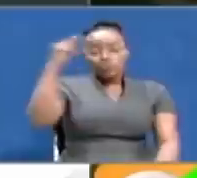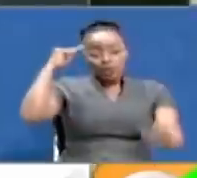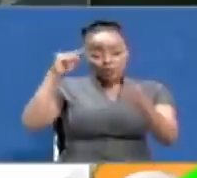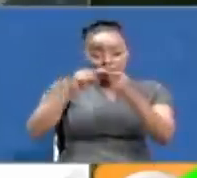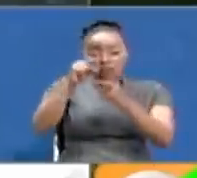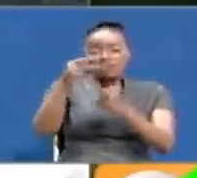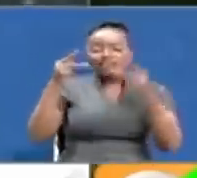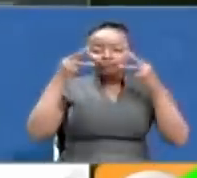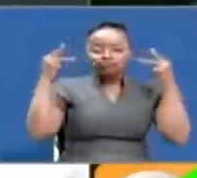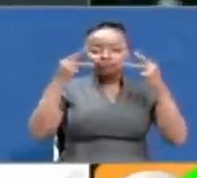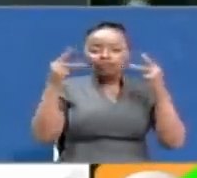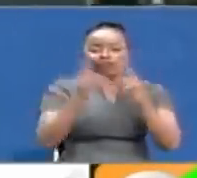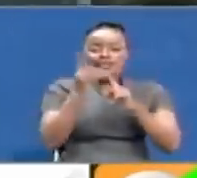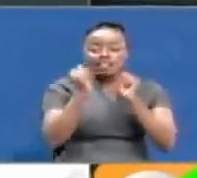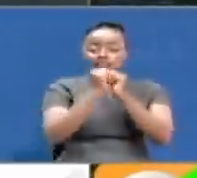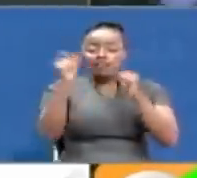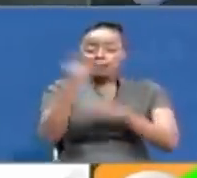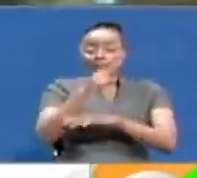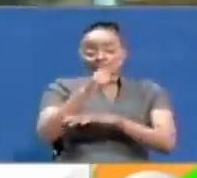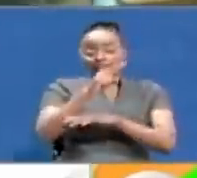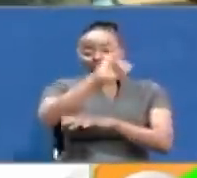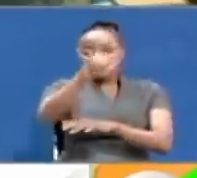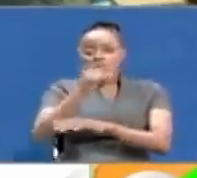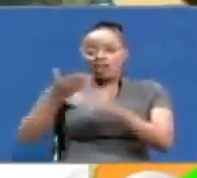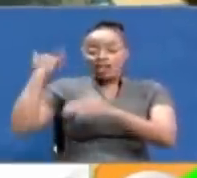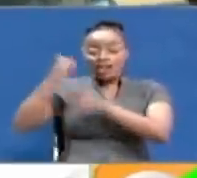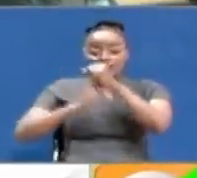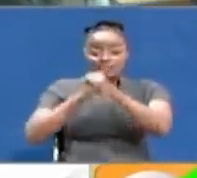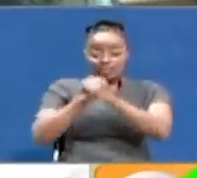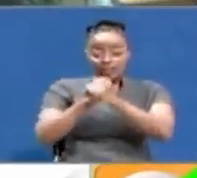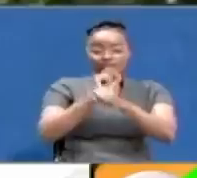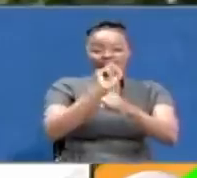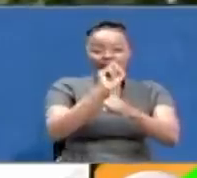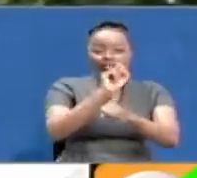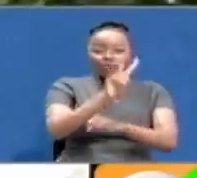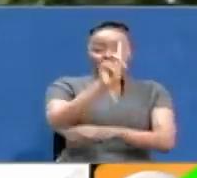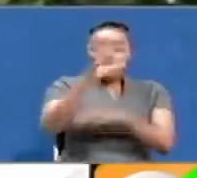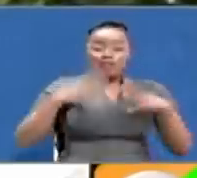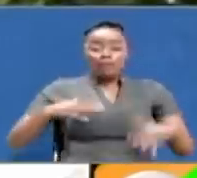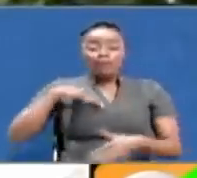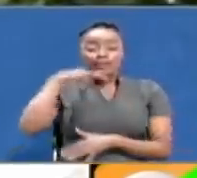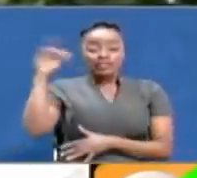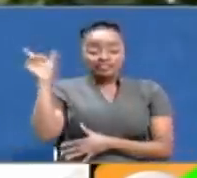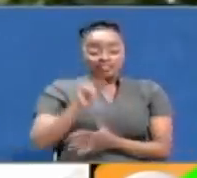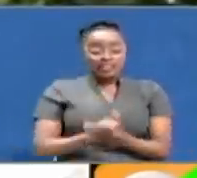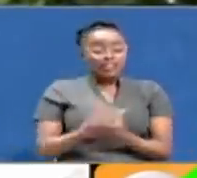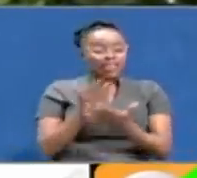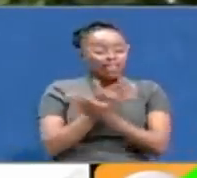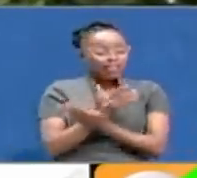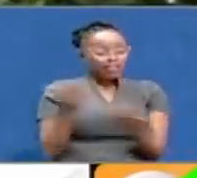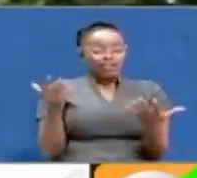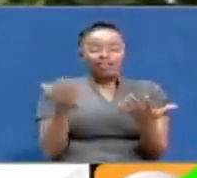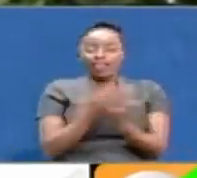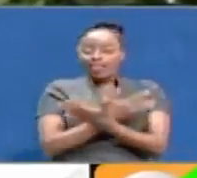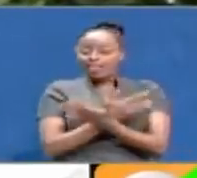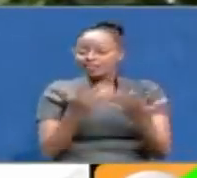na magaidi hao tarehe 15 mwezi Januari mwaka jana, watu 21 walifariki. Na hali ilivyo, ni kitu chochote hata kigonga